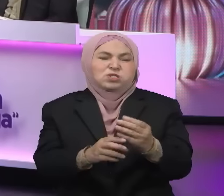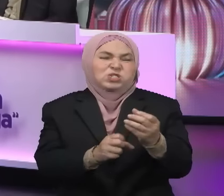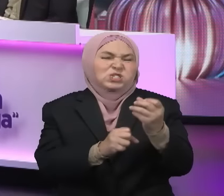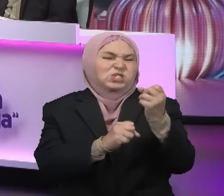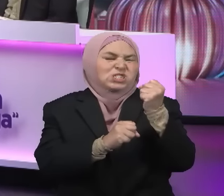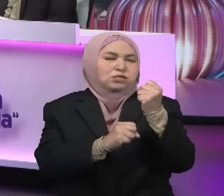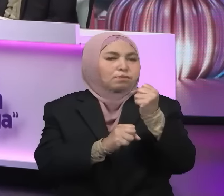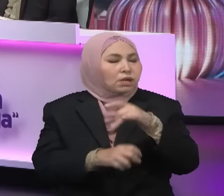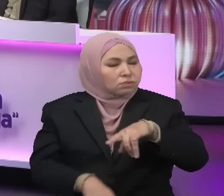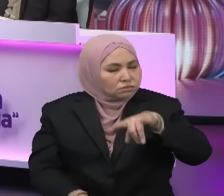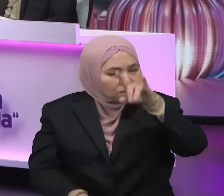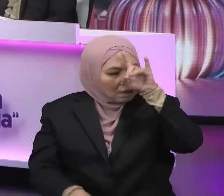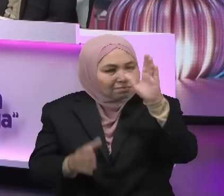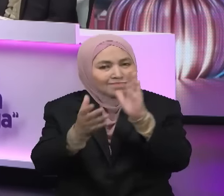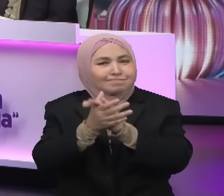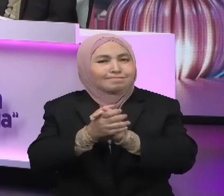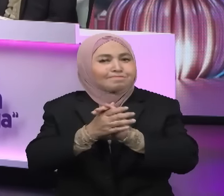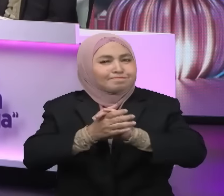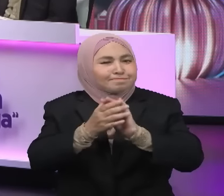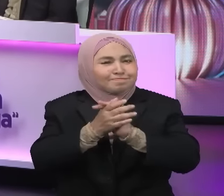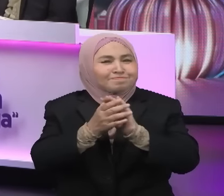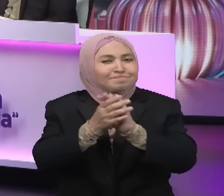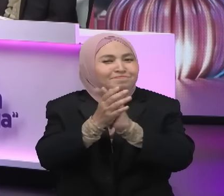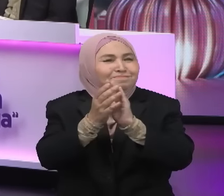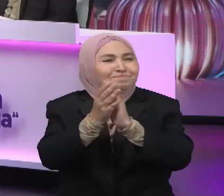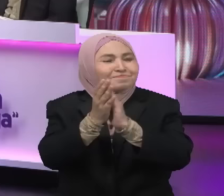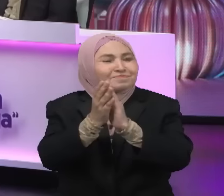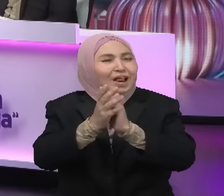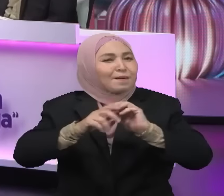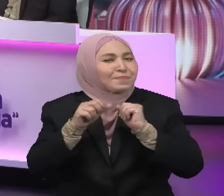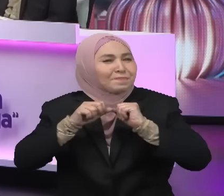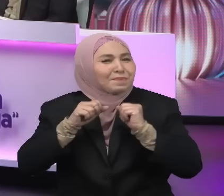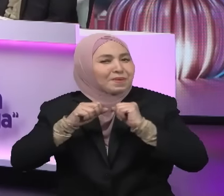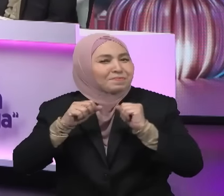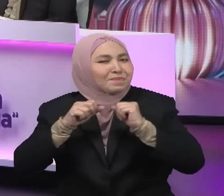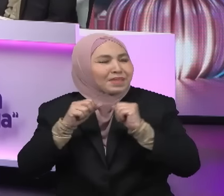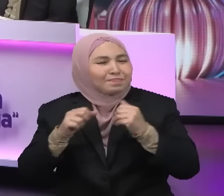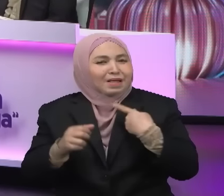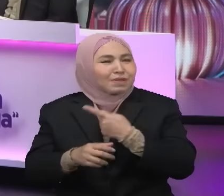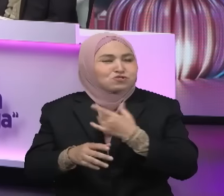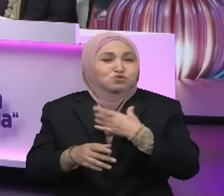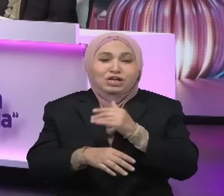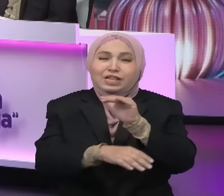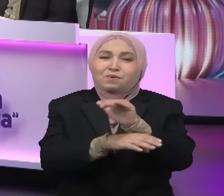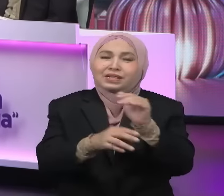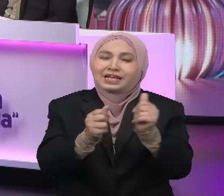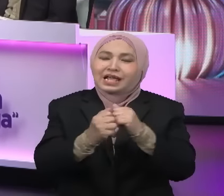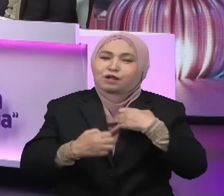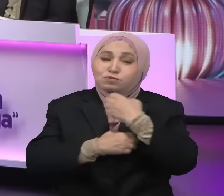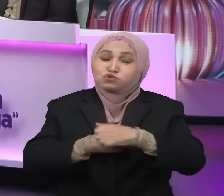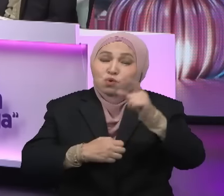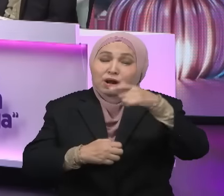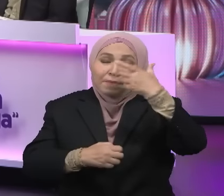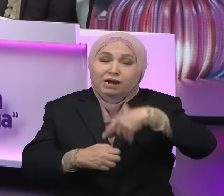memang syaitan memang tepuk tangan. Yes, itu cara yang kami suka, kan? Iaitu kamu dakwah dengan emosi, orang marah,